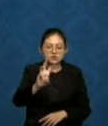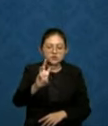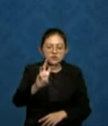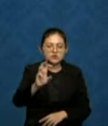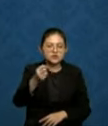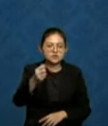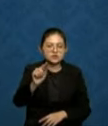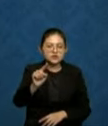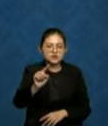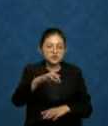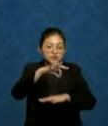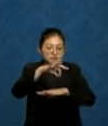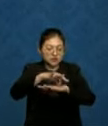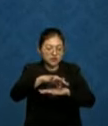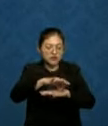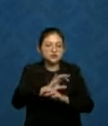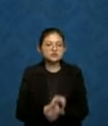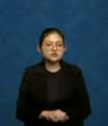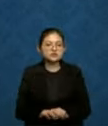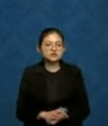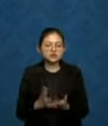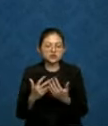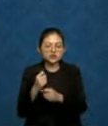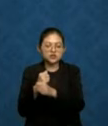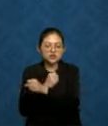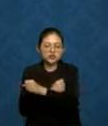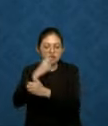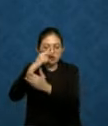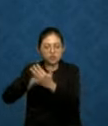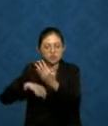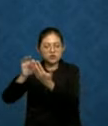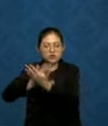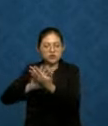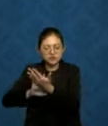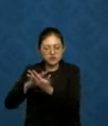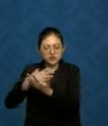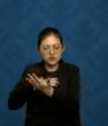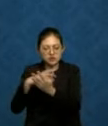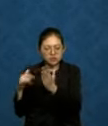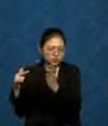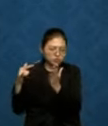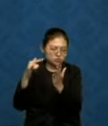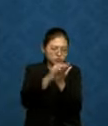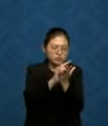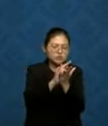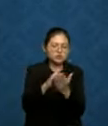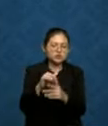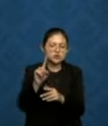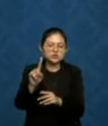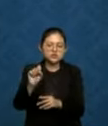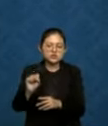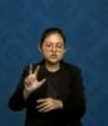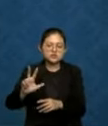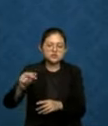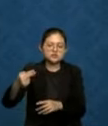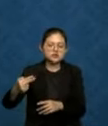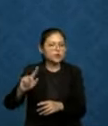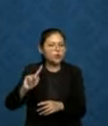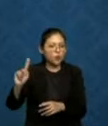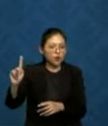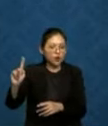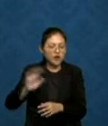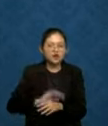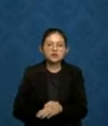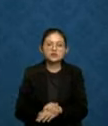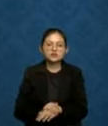ตำแหน่งในขณะที่สถิติแรงงานไทยครับที่ต้องการไปทำงานอยู่ต่างประเทศจะอยู่ที่130,000กว่าคน